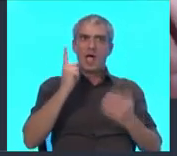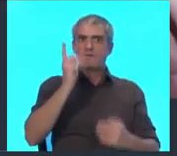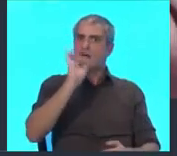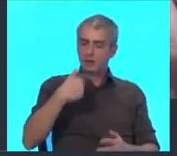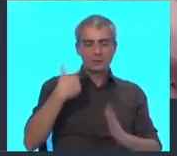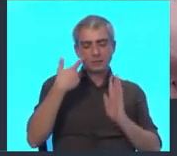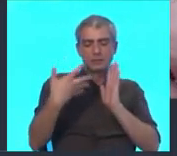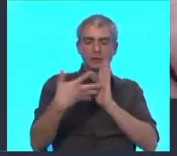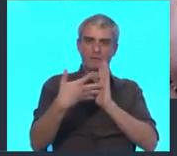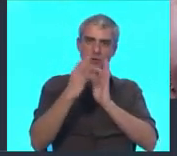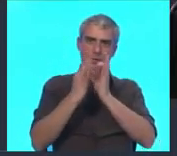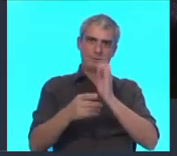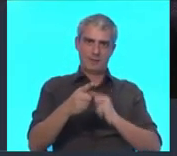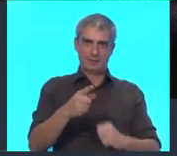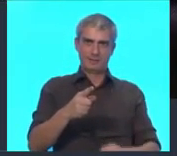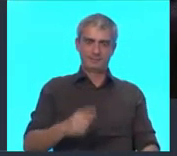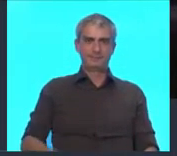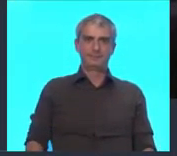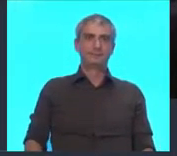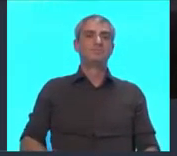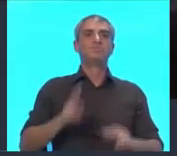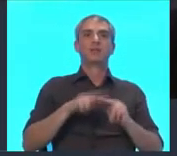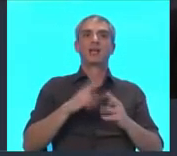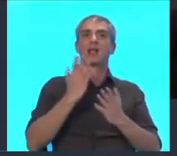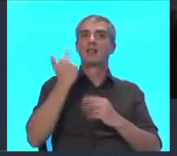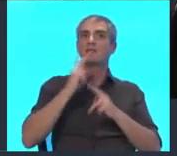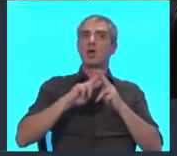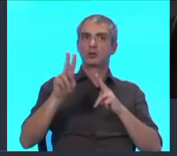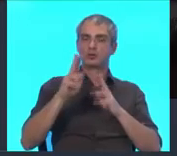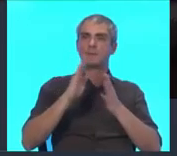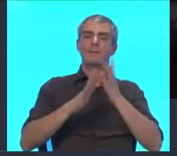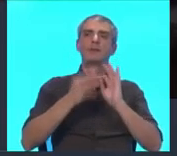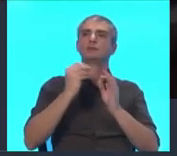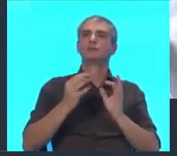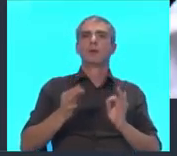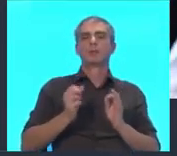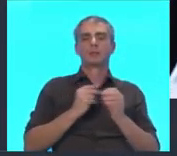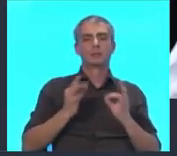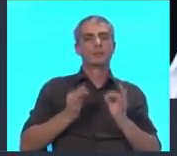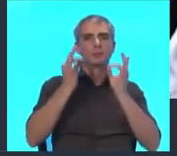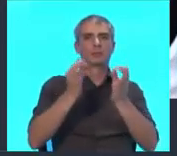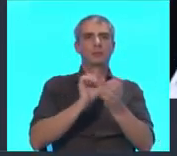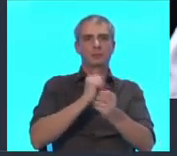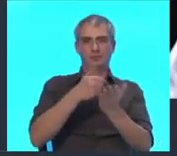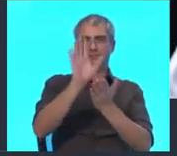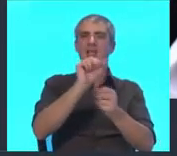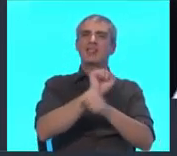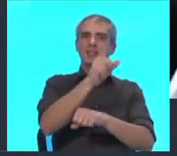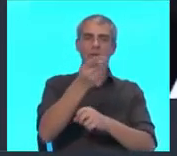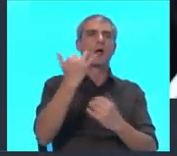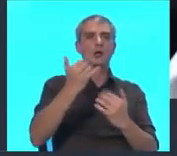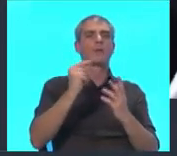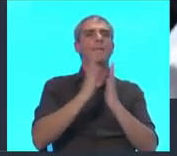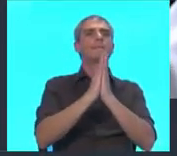Einzelheiten werden wir noch genau prüfen. אחרי שלפני חודשיים דחה בית המשפט ערעור נוסף שלו, היום נדחתה גם בקשת